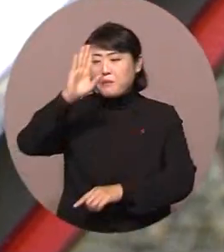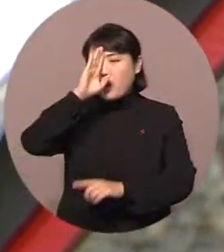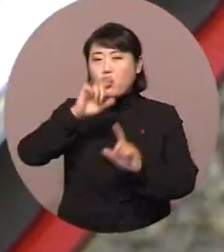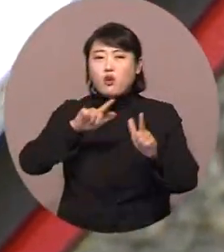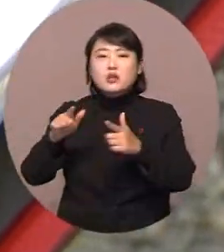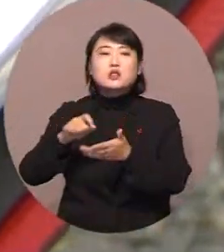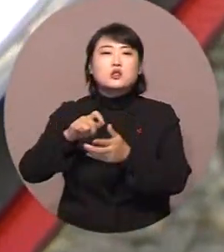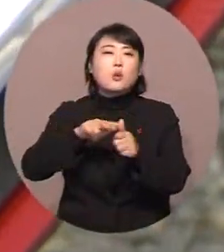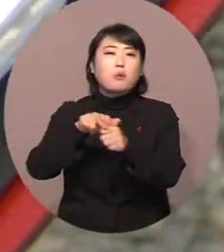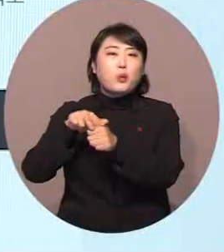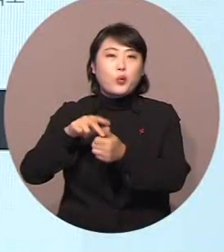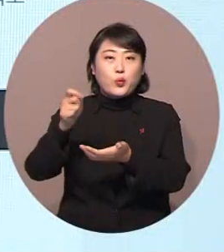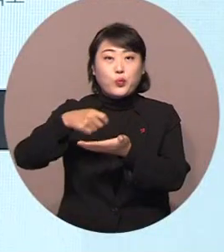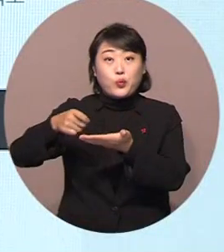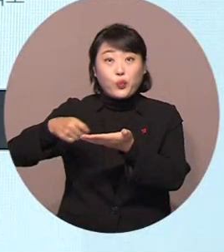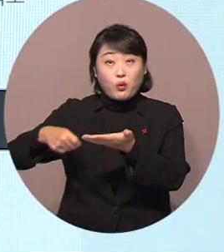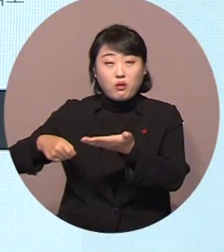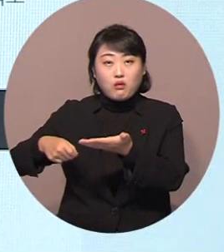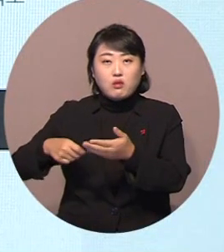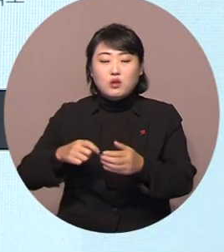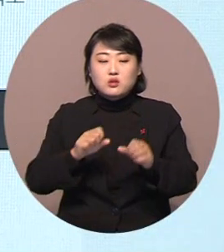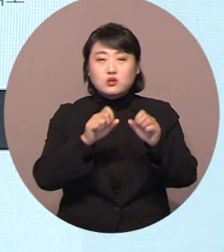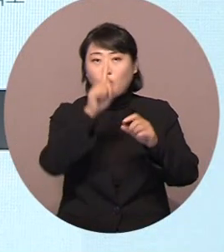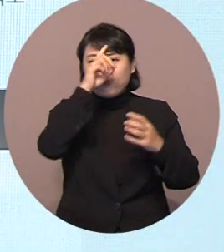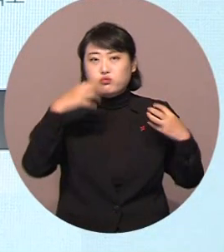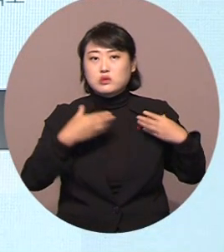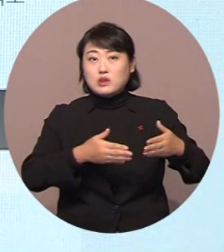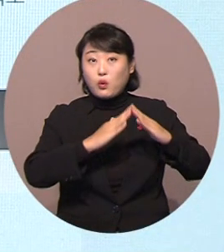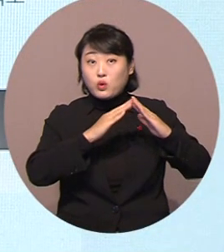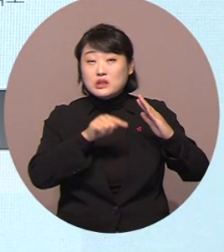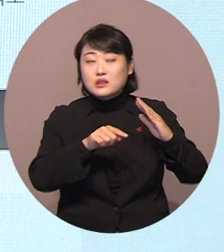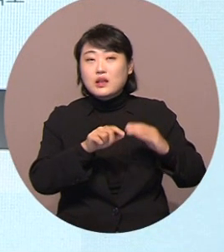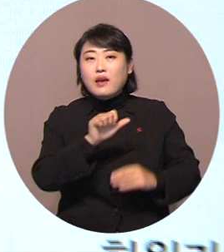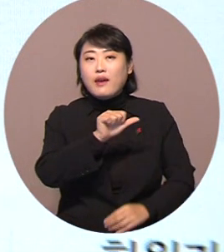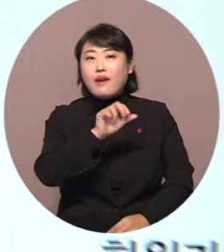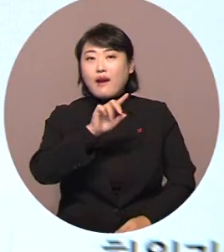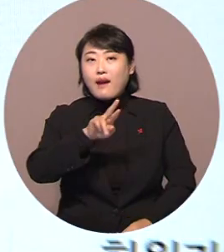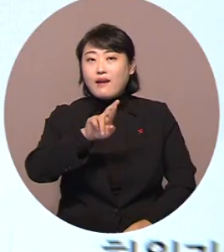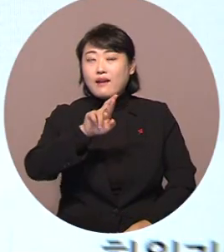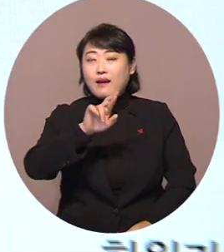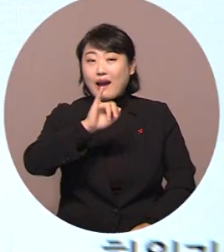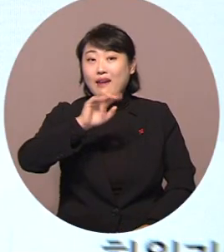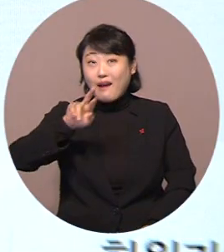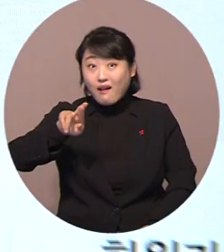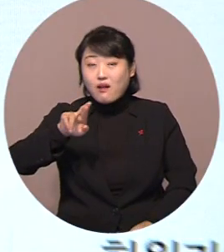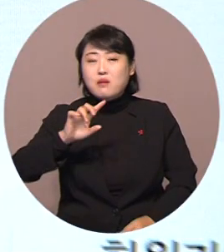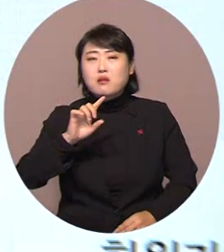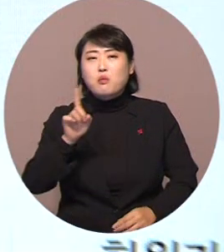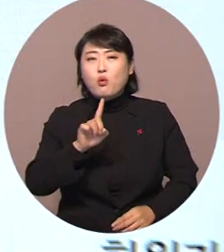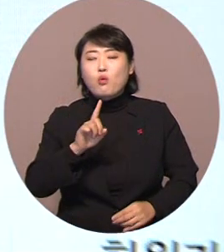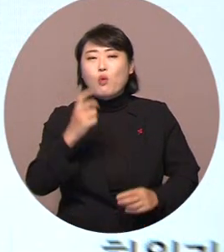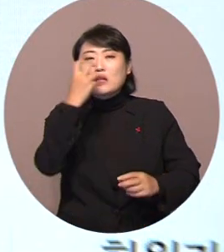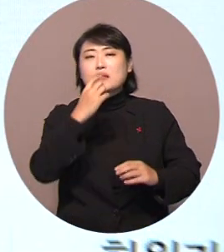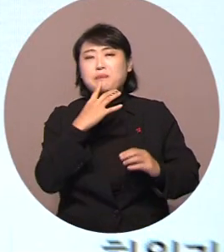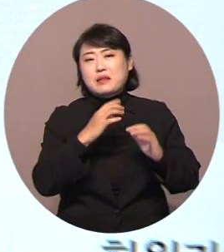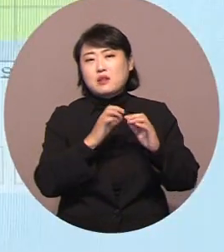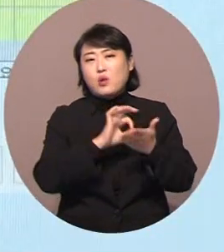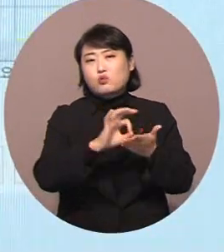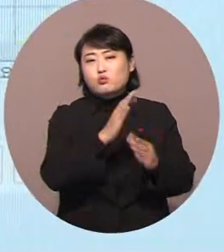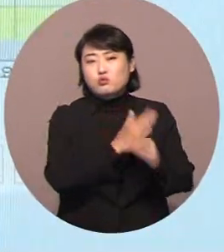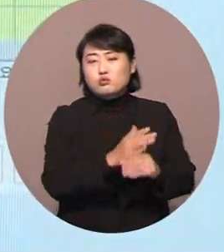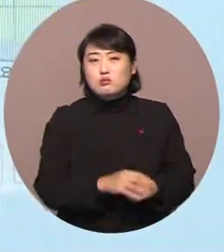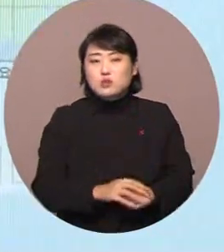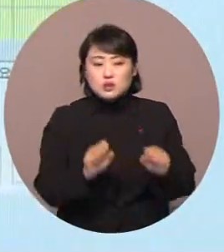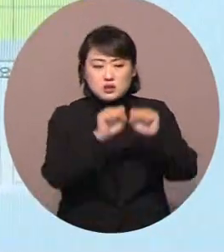등 정보를 적는 건데 정부가 구한 기록관리 시스템 에어는 관리 자금만 사용하고 있습니다 시스템에